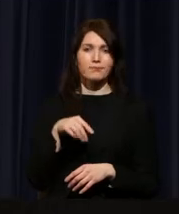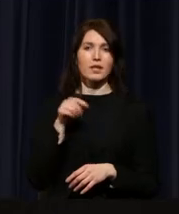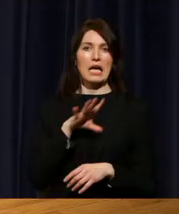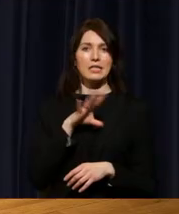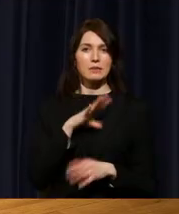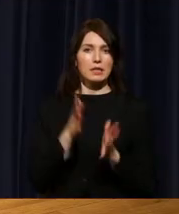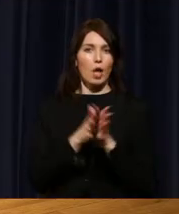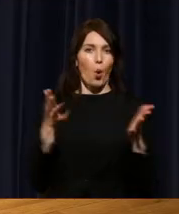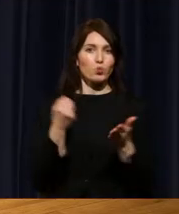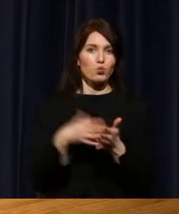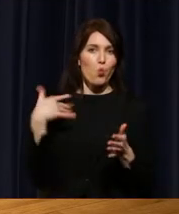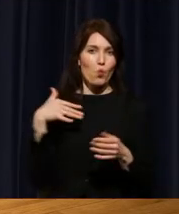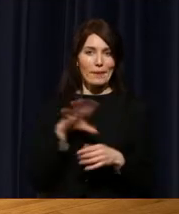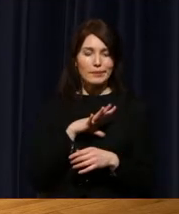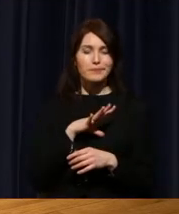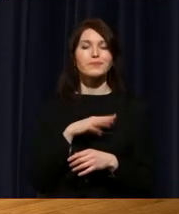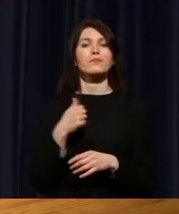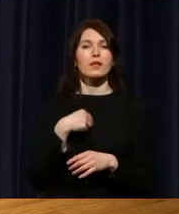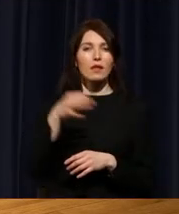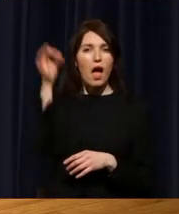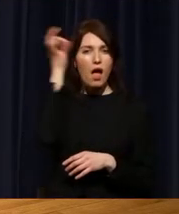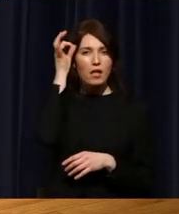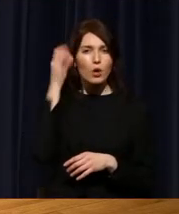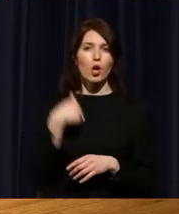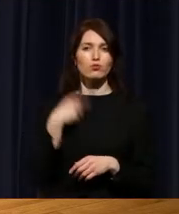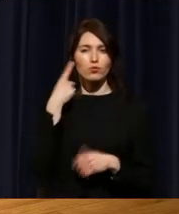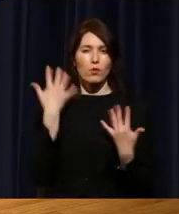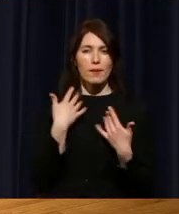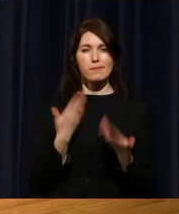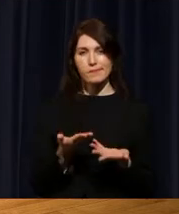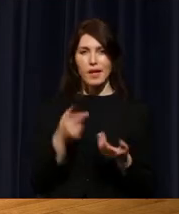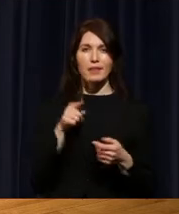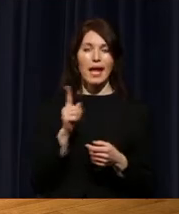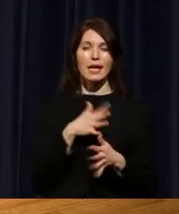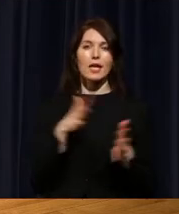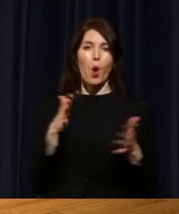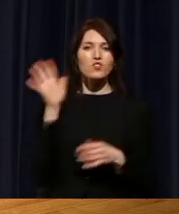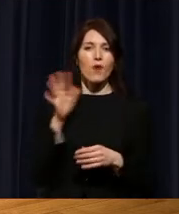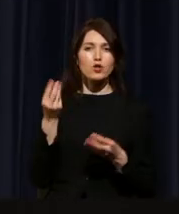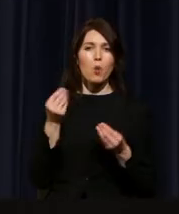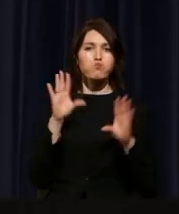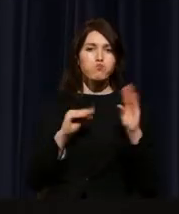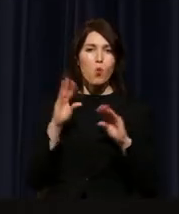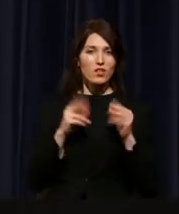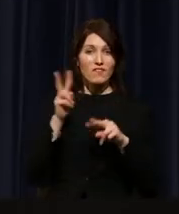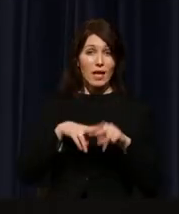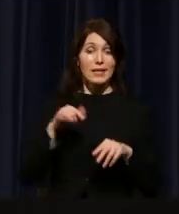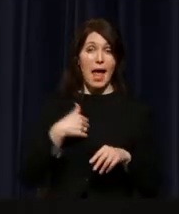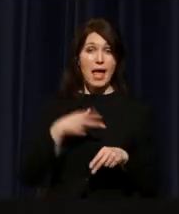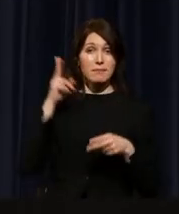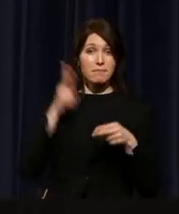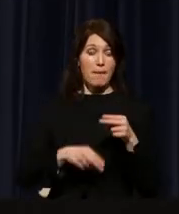bija diezgan daudz. Daudz, jā. Jā, un es atceros, kad es domāju, te ir ļoti daudz budžeta vietas. Patiesībā, ja es labi